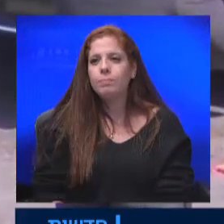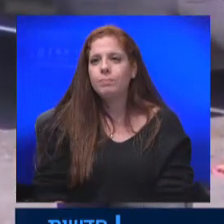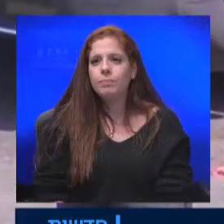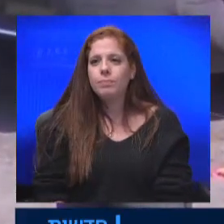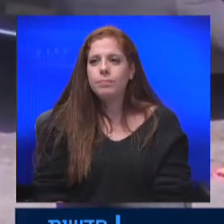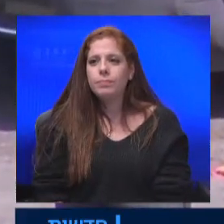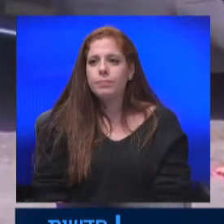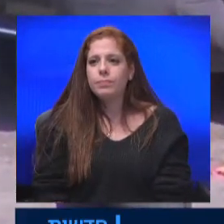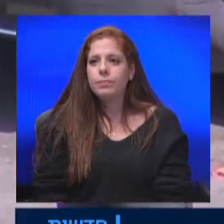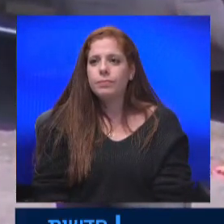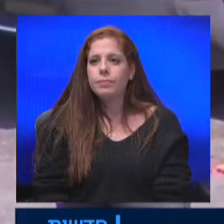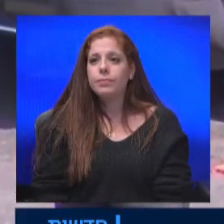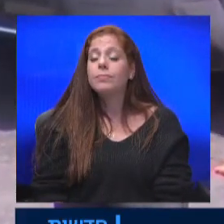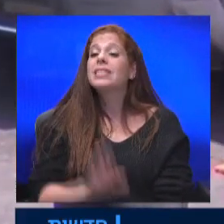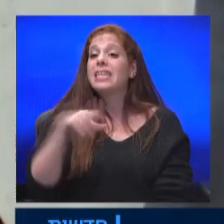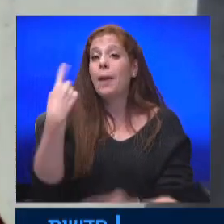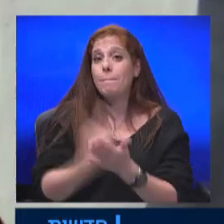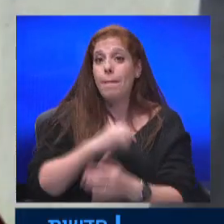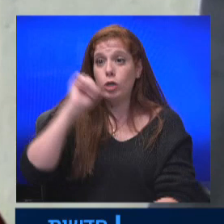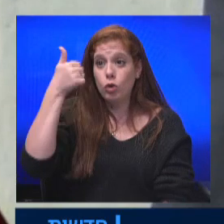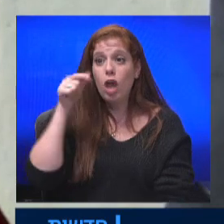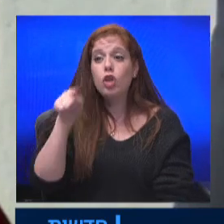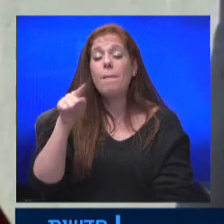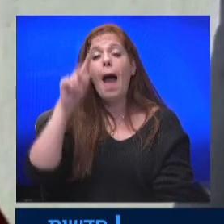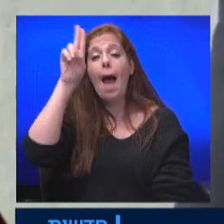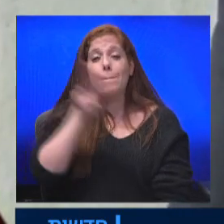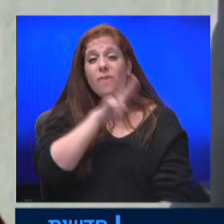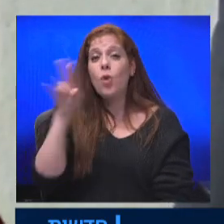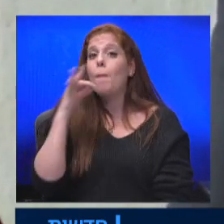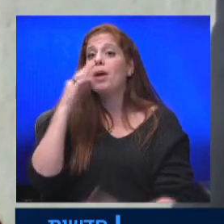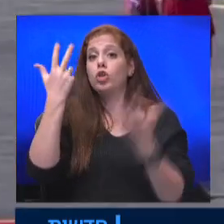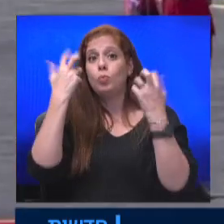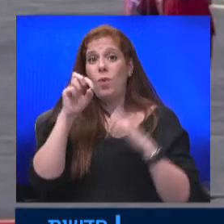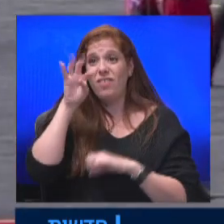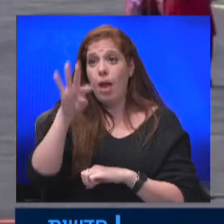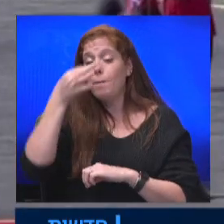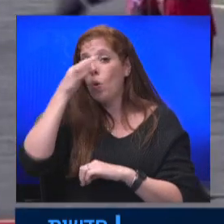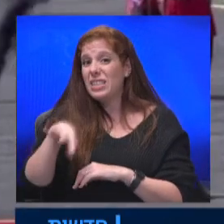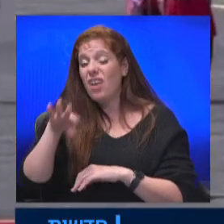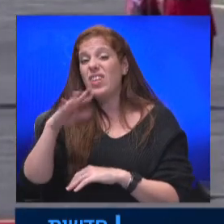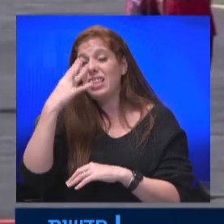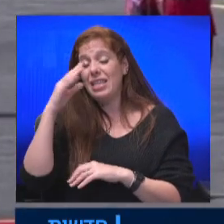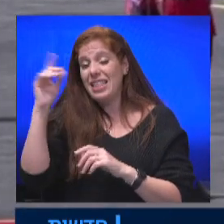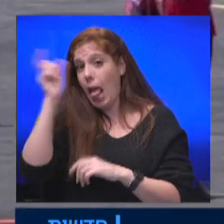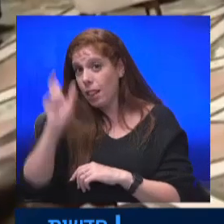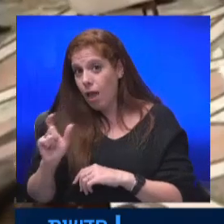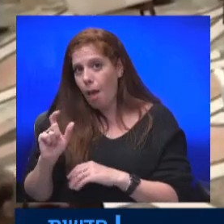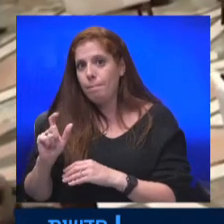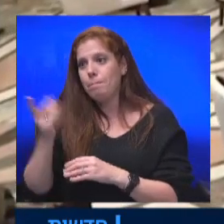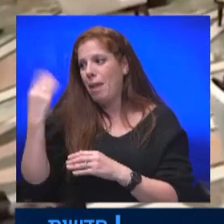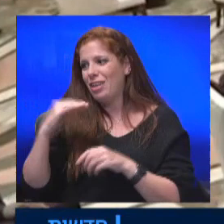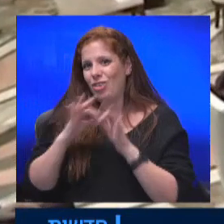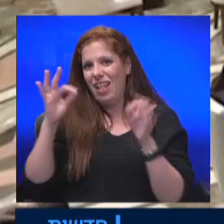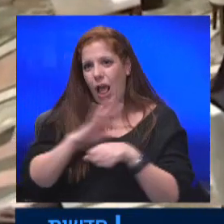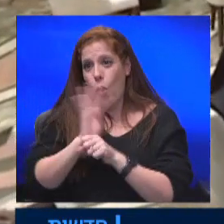זאת גם הפעם הראשונה שבה יוצא האפיפיור בין ה-84 מאיטליה מאז פרוץ מגפת הקורונה לביקור שהיה ספק אם יתקיים.